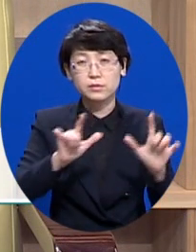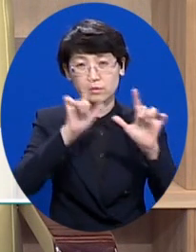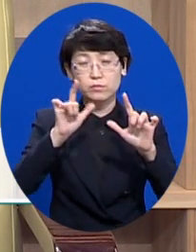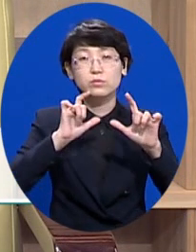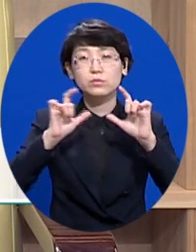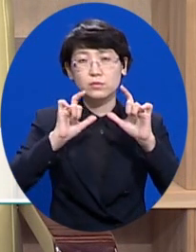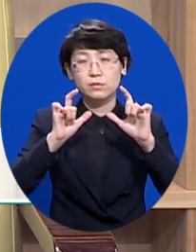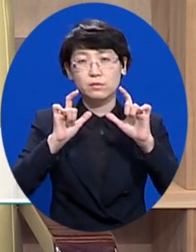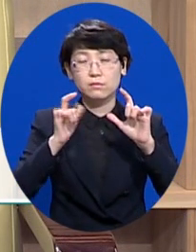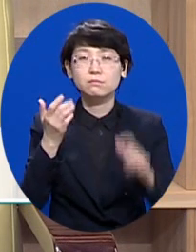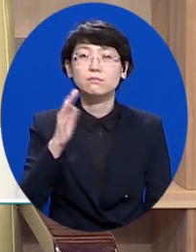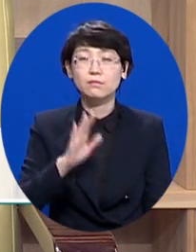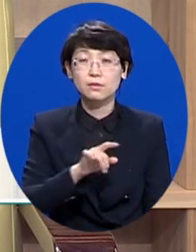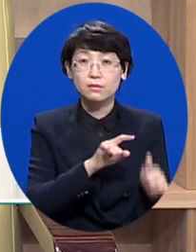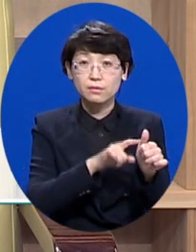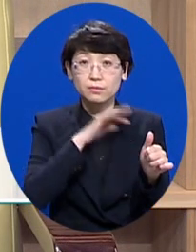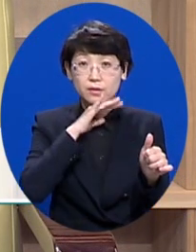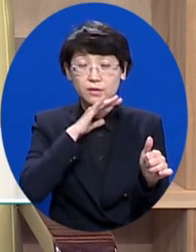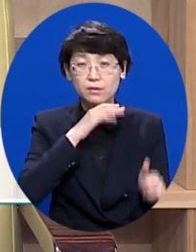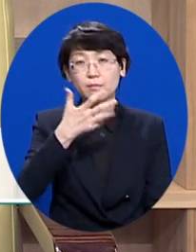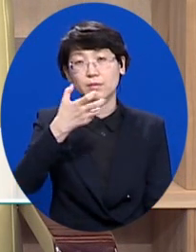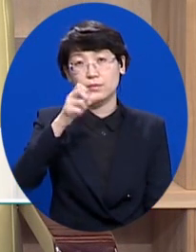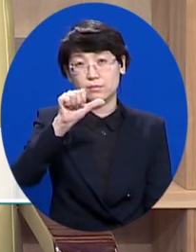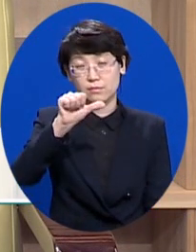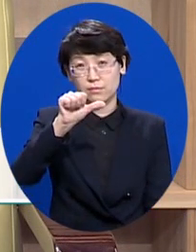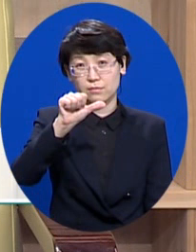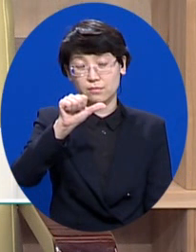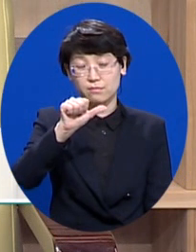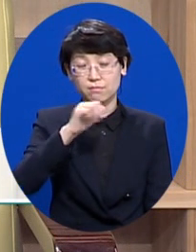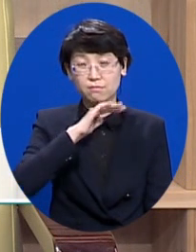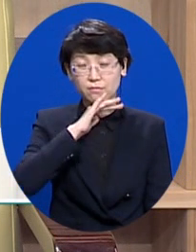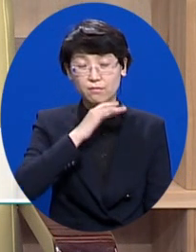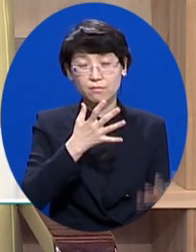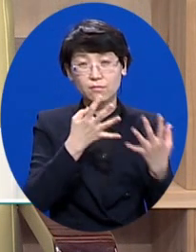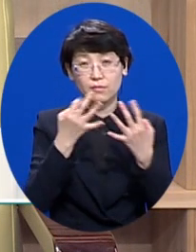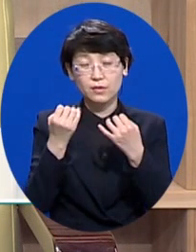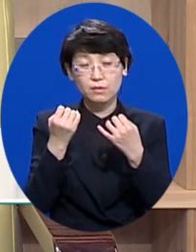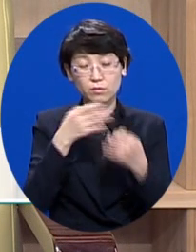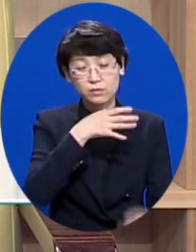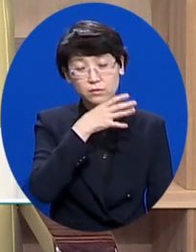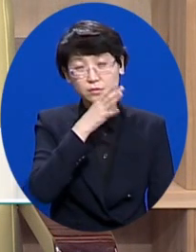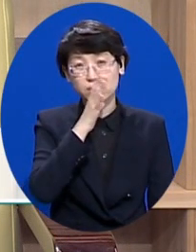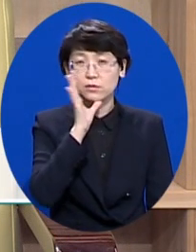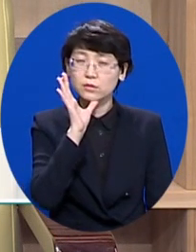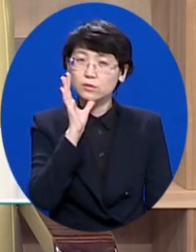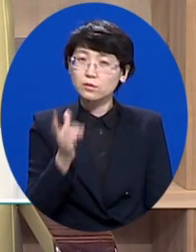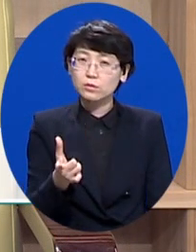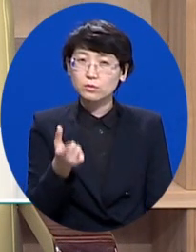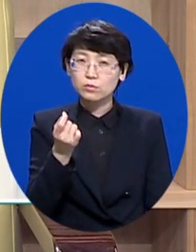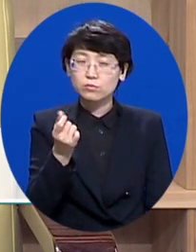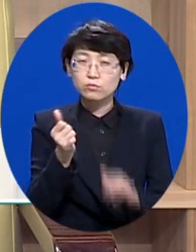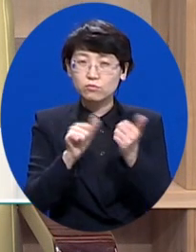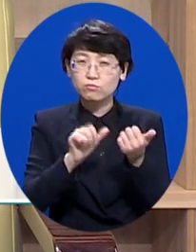이제 이만희 교주는 나이가 벌써 85세입니다. 나이도 많고 늙어서 곧 죽을